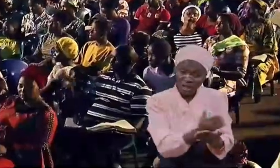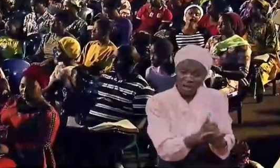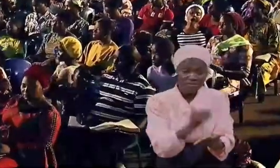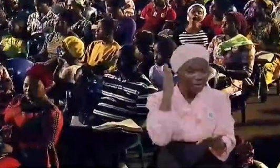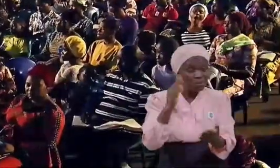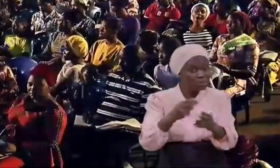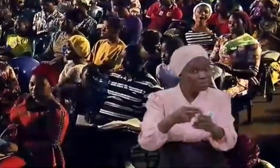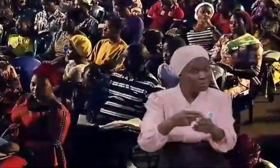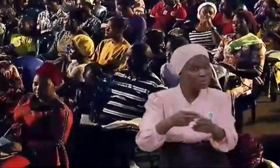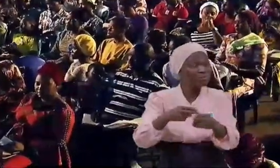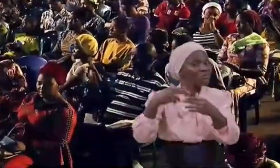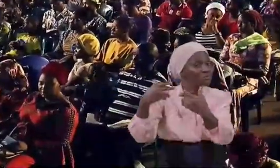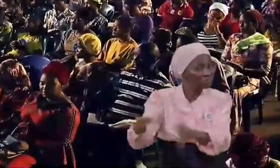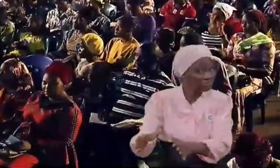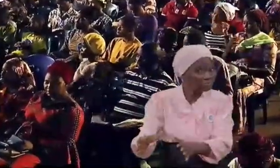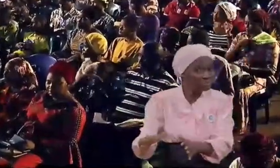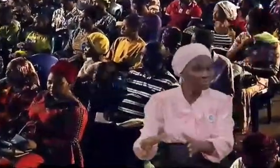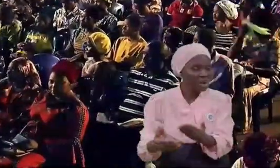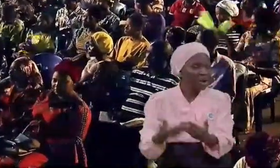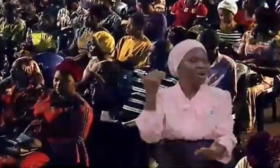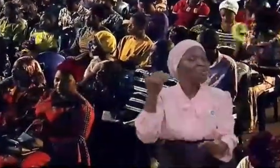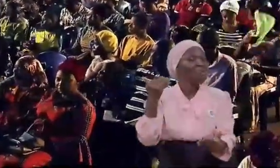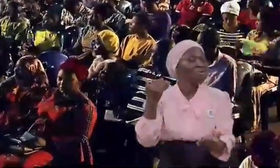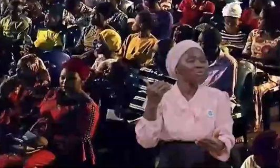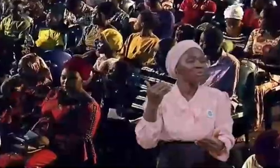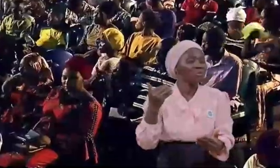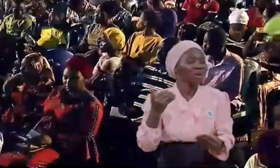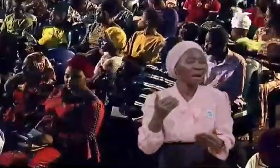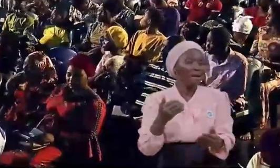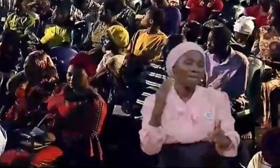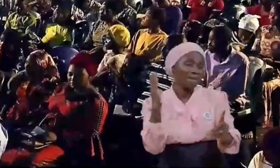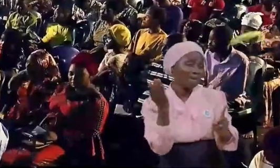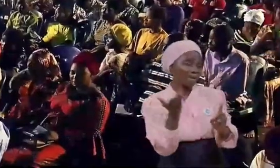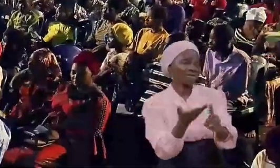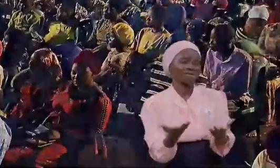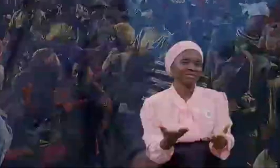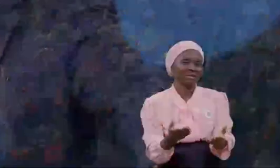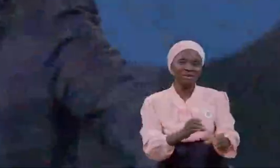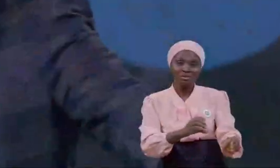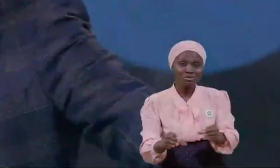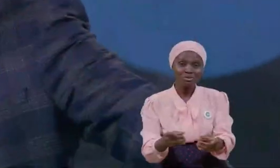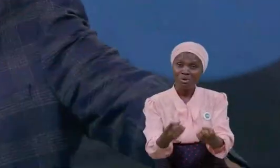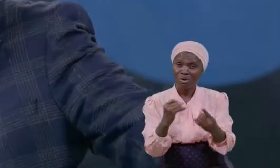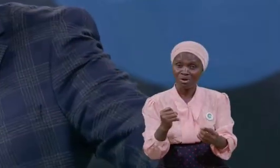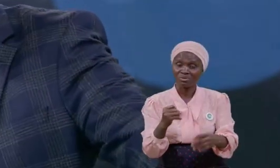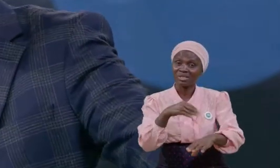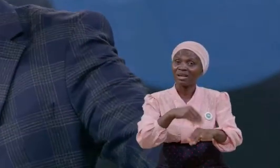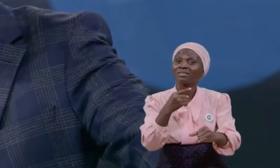vient. La ruine viendra à la fin. Si tu